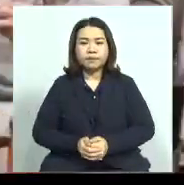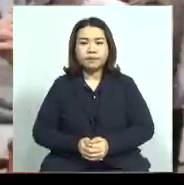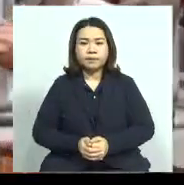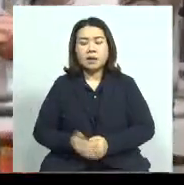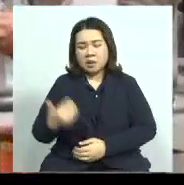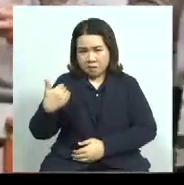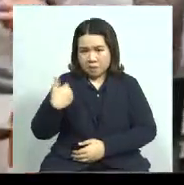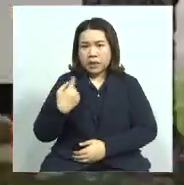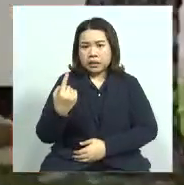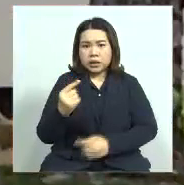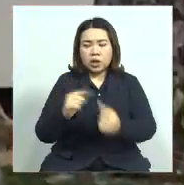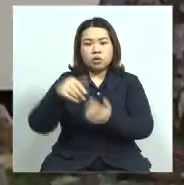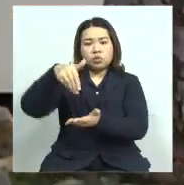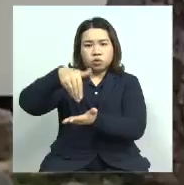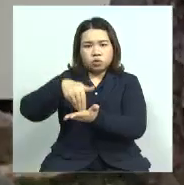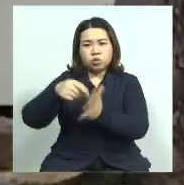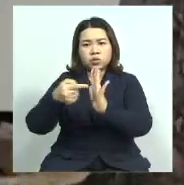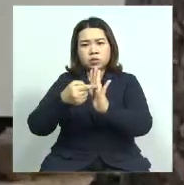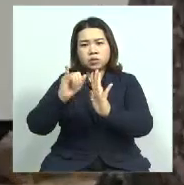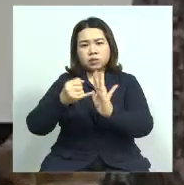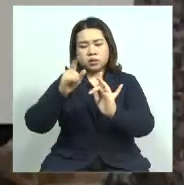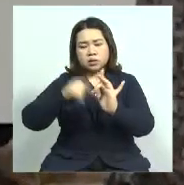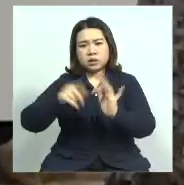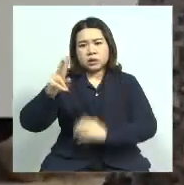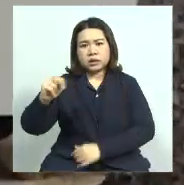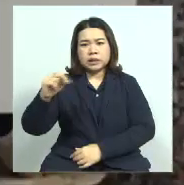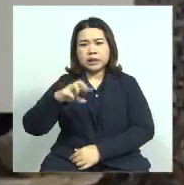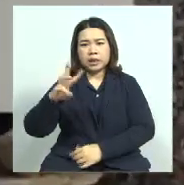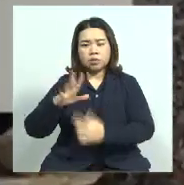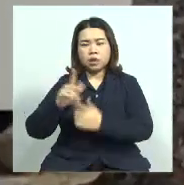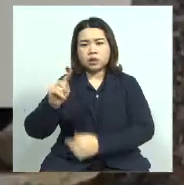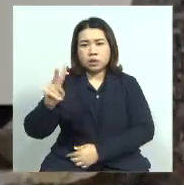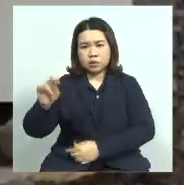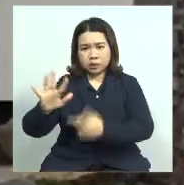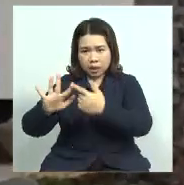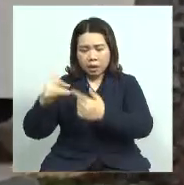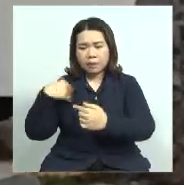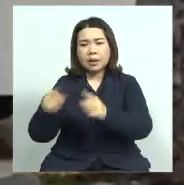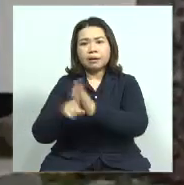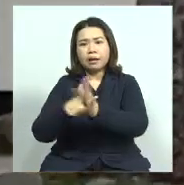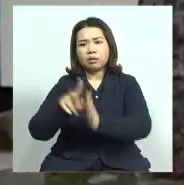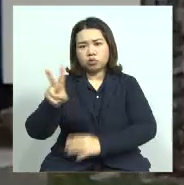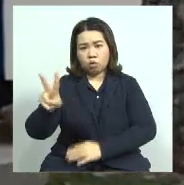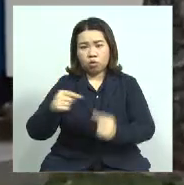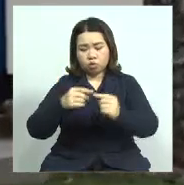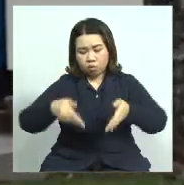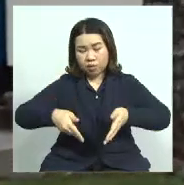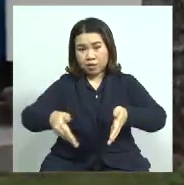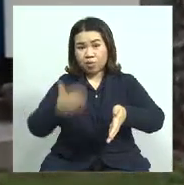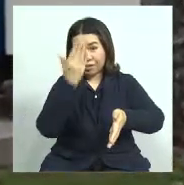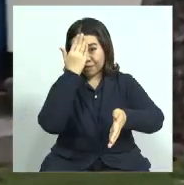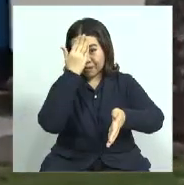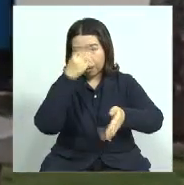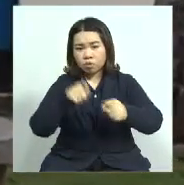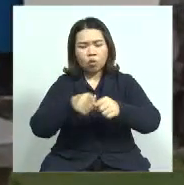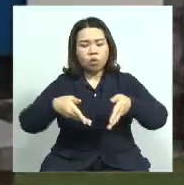ส่วนอีก1จุดนะครับที่ศูนย์ราชการถนนแจ้งวัฒนะนะครับก็เกิดเหตุระเบิดขึ้น2ครั้งบริเวณถนนด้านหน้าประตูทางเ